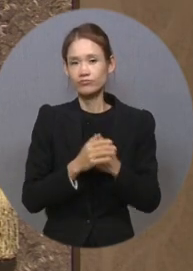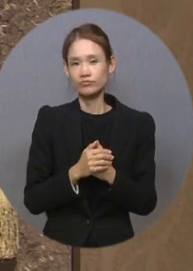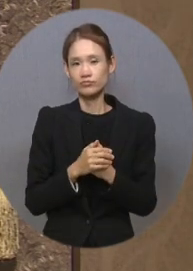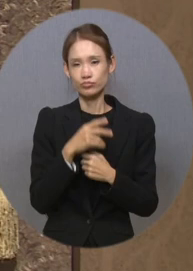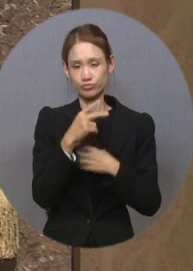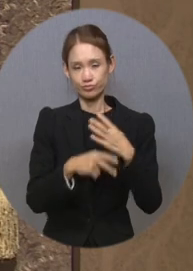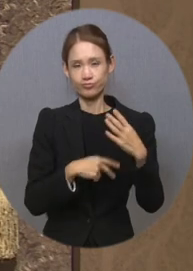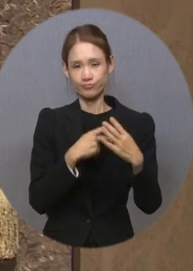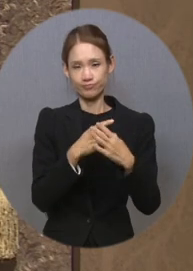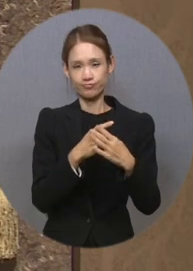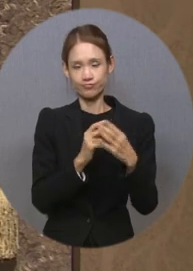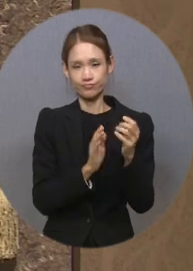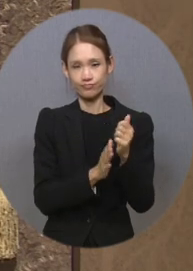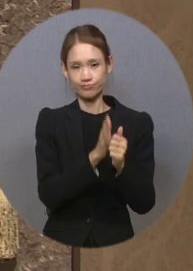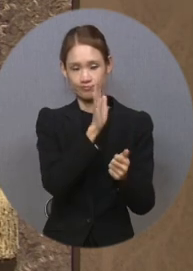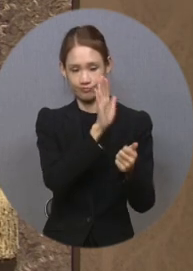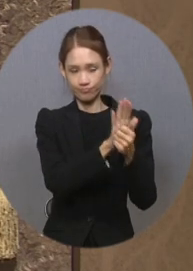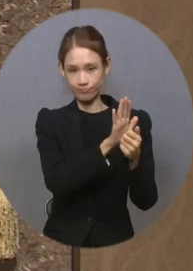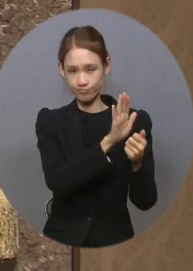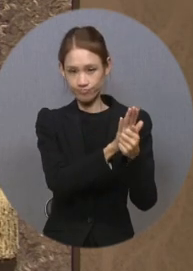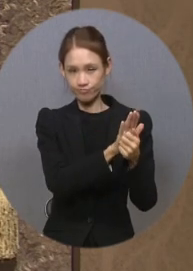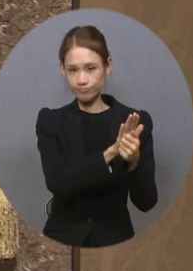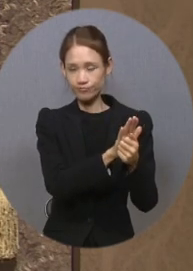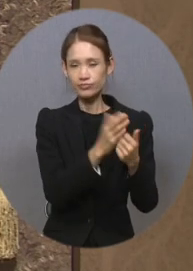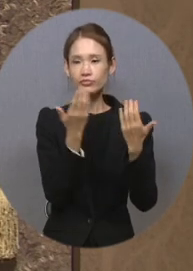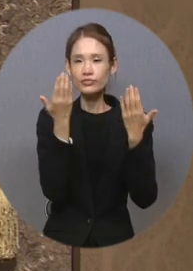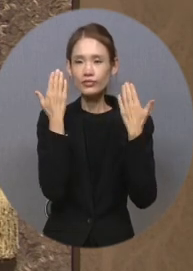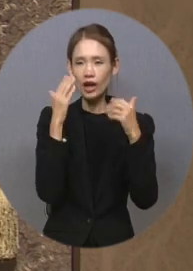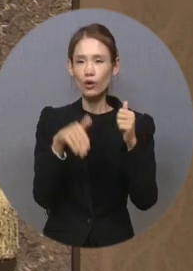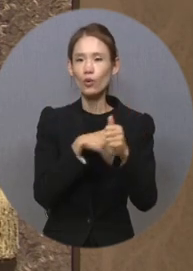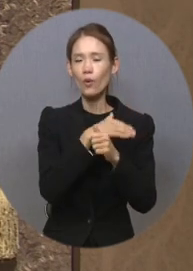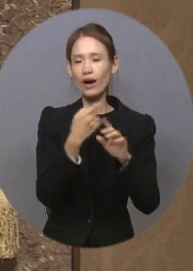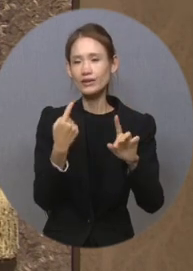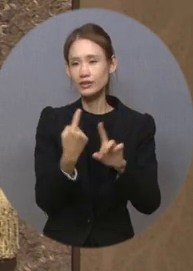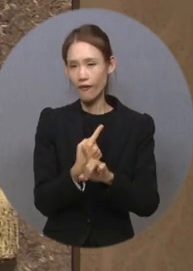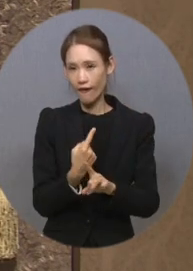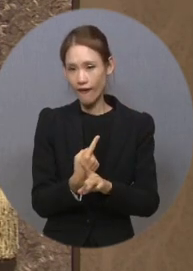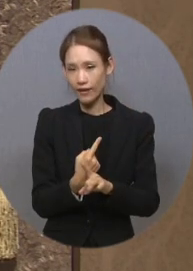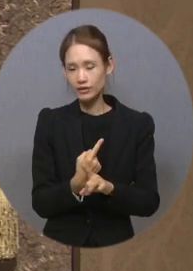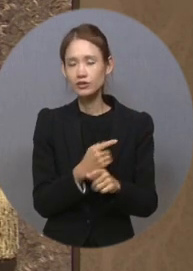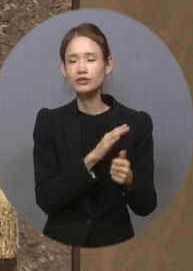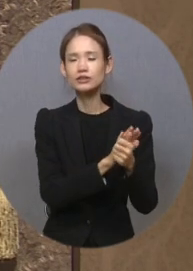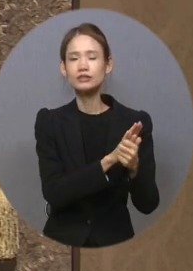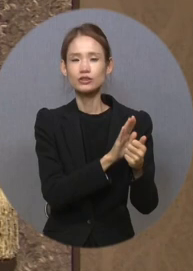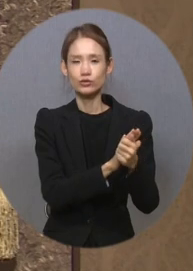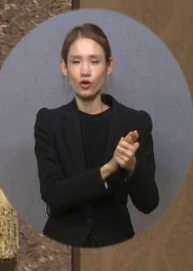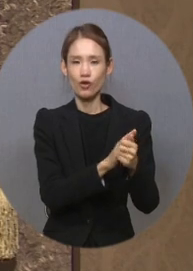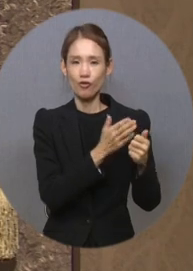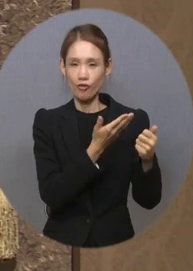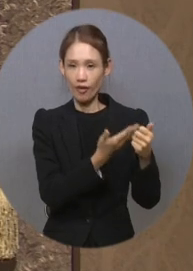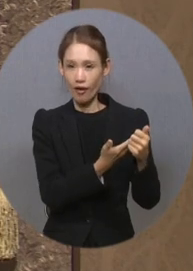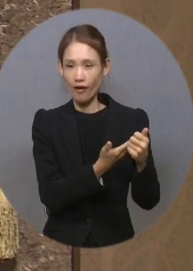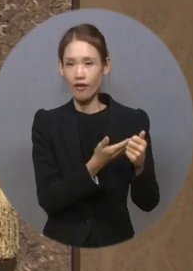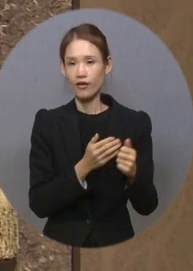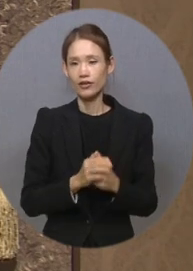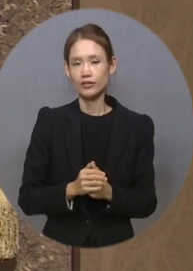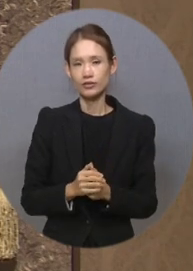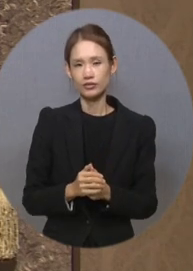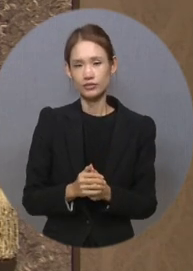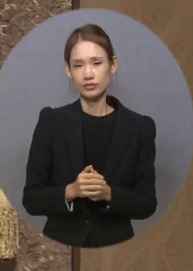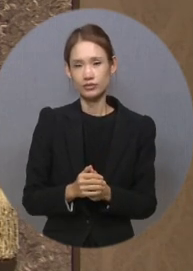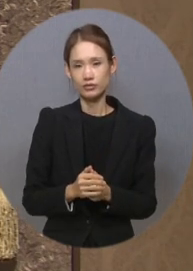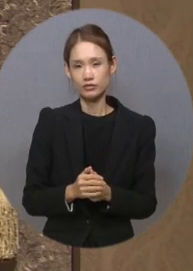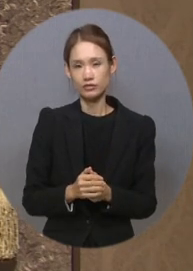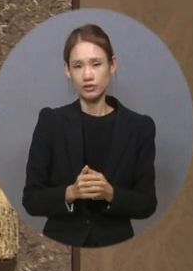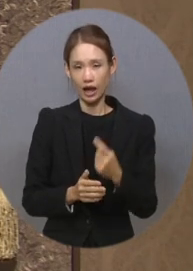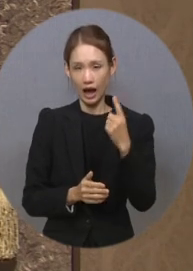지원을 해드리고 네. 또 학교 환경 개선하는 것도 더 지원을 해드리고 와. 그래서 뭐 한 개